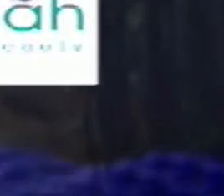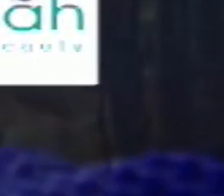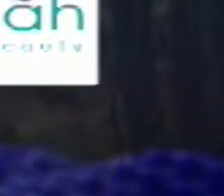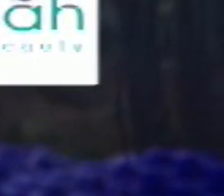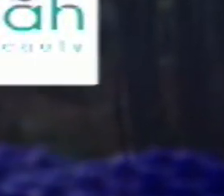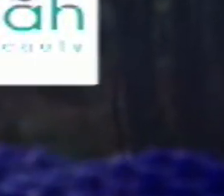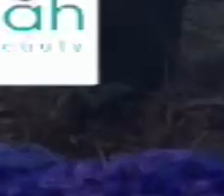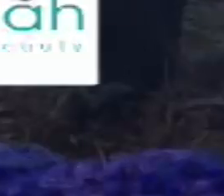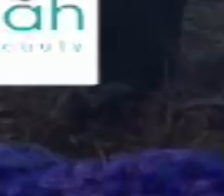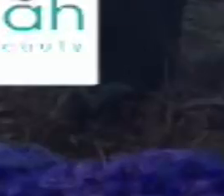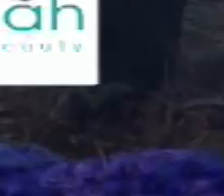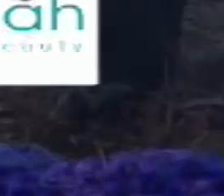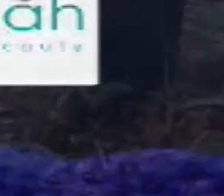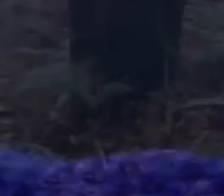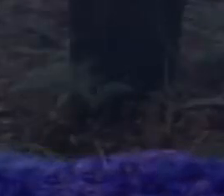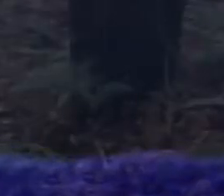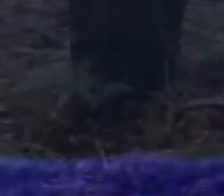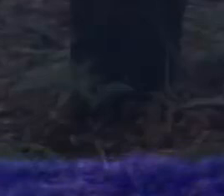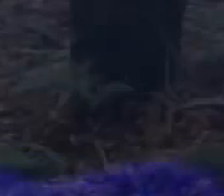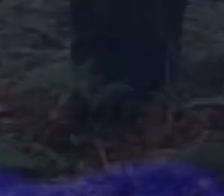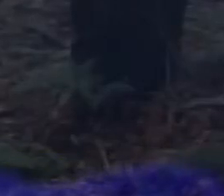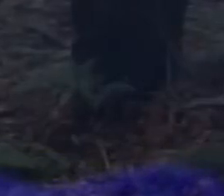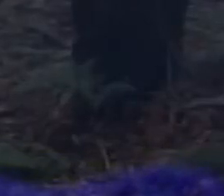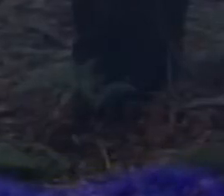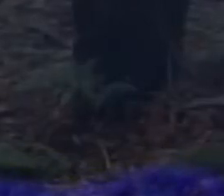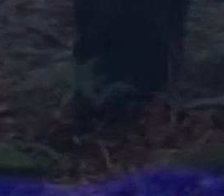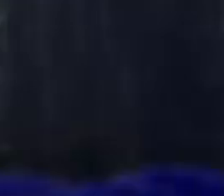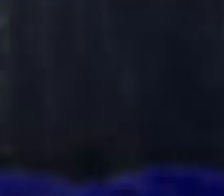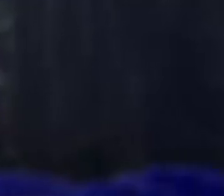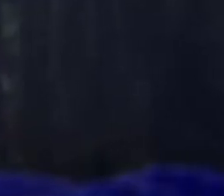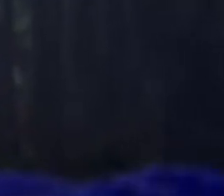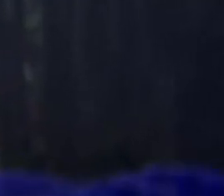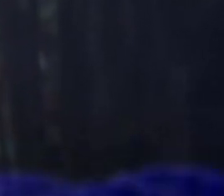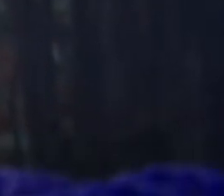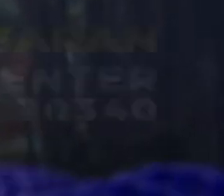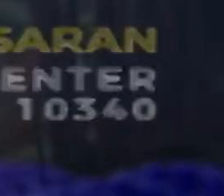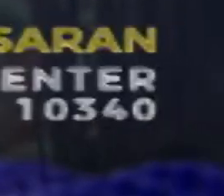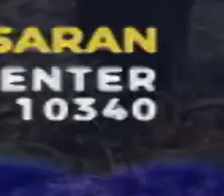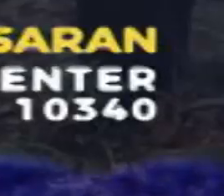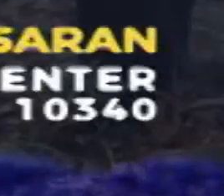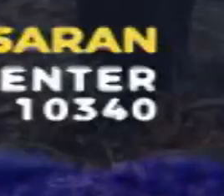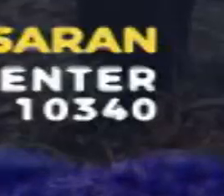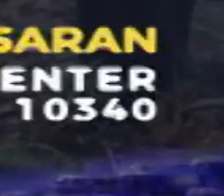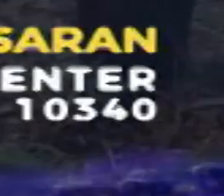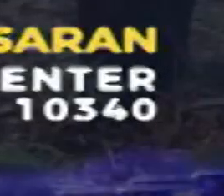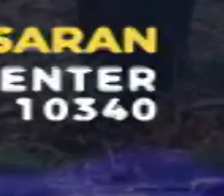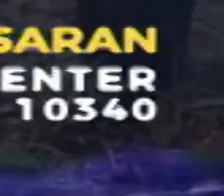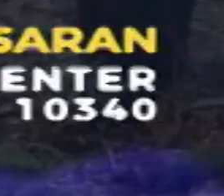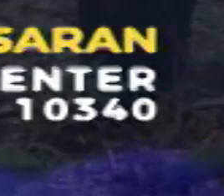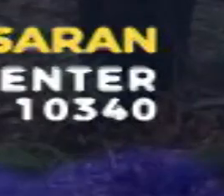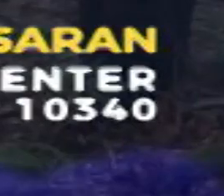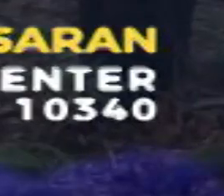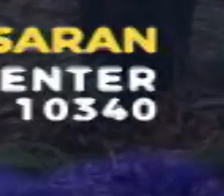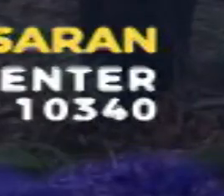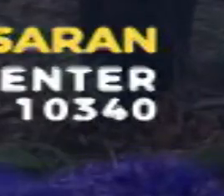secara alami di Pulau Jawa pada ketinggian 1.100 meter di atas permukaan laut. Nah, uniknya pohon ini mampu bertahan terhadap